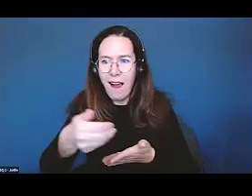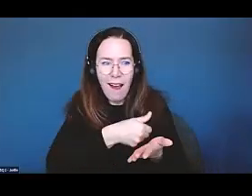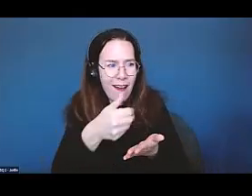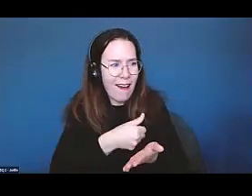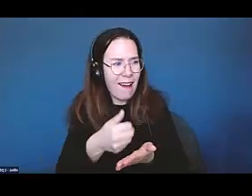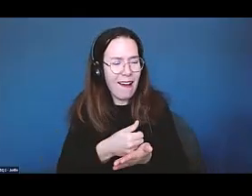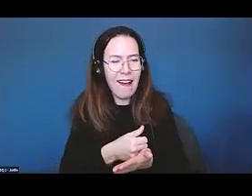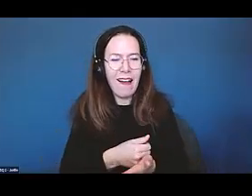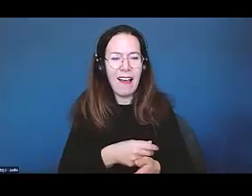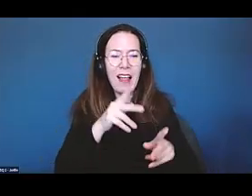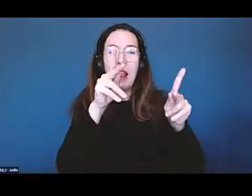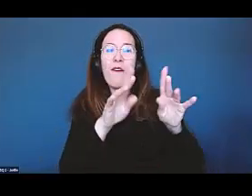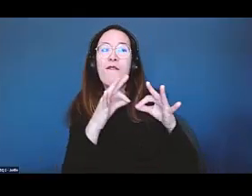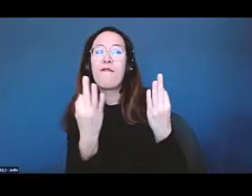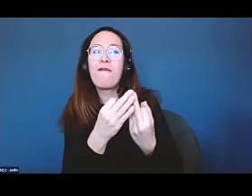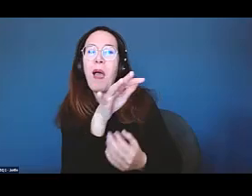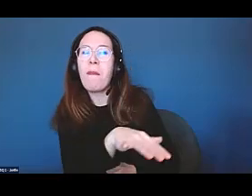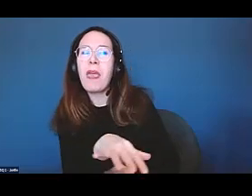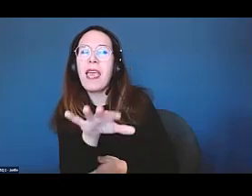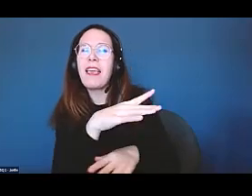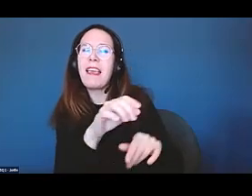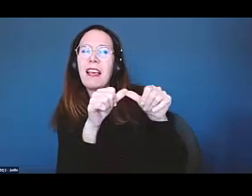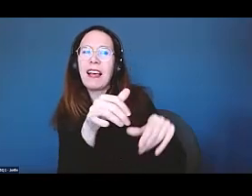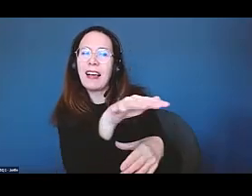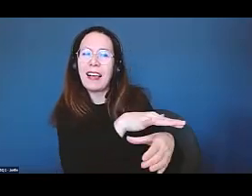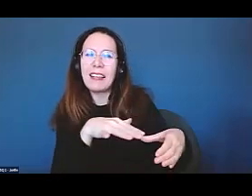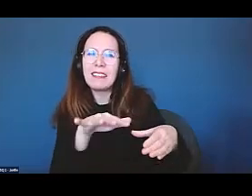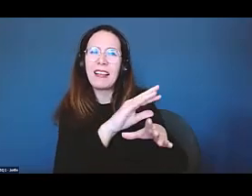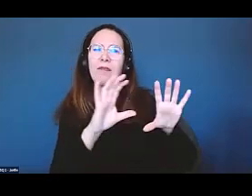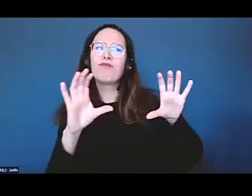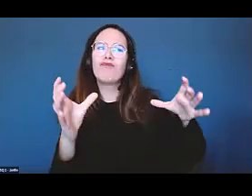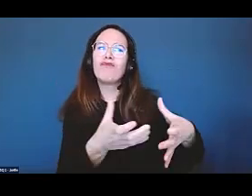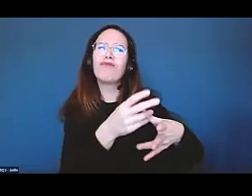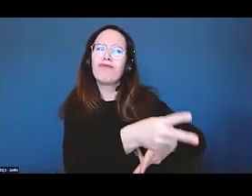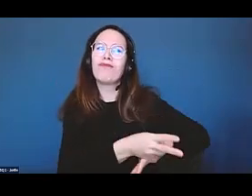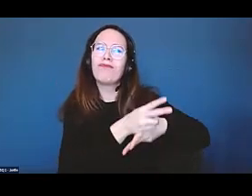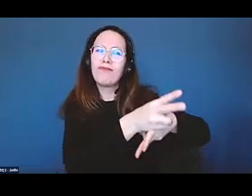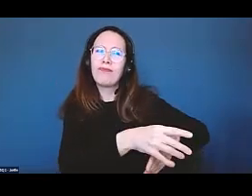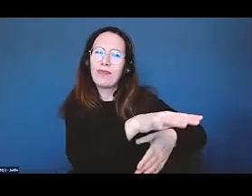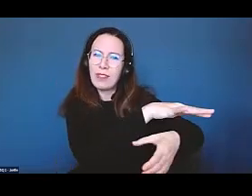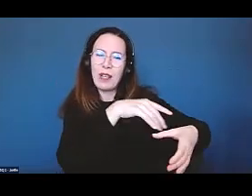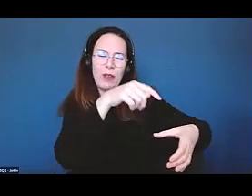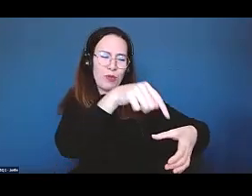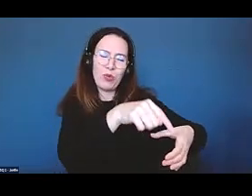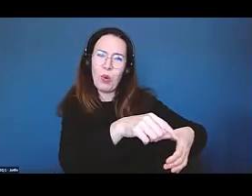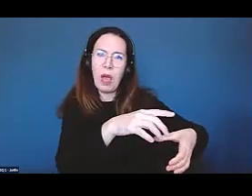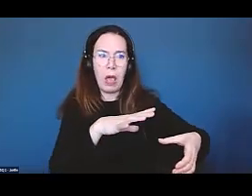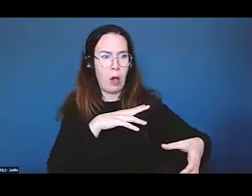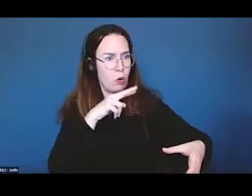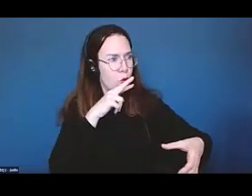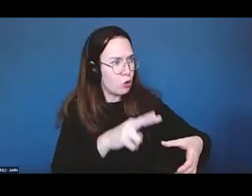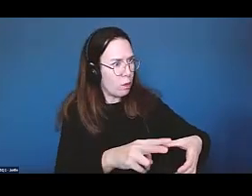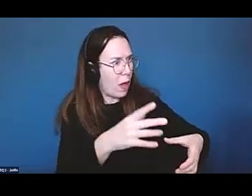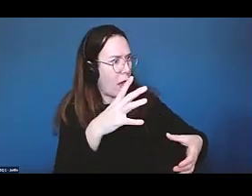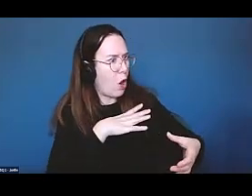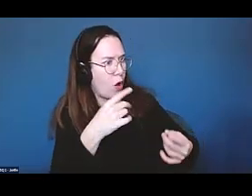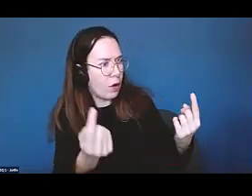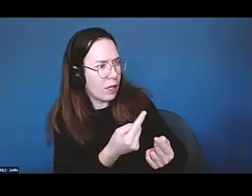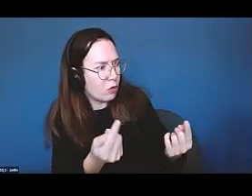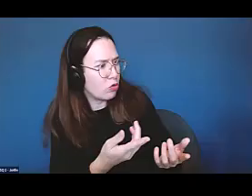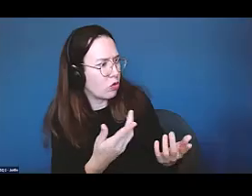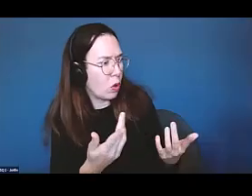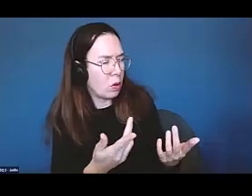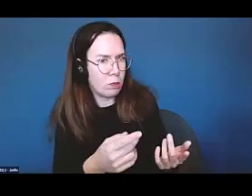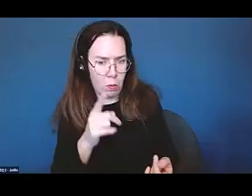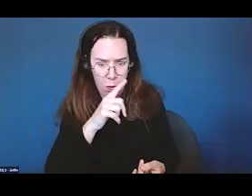que les résidents et les familles et le cercle de soins avaient sans doute des notions qu'on ne